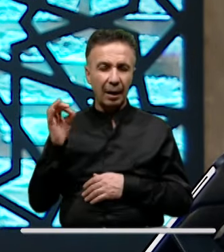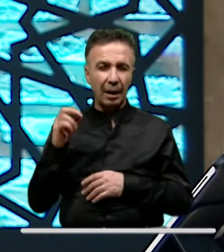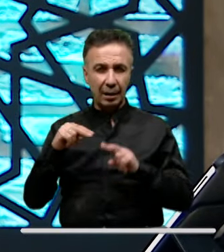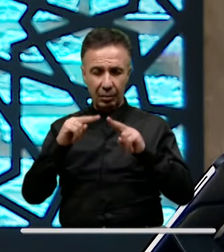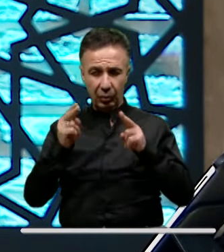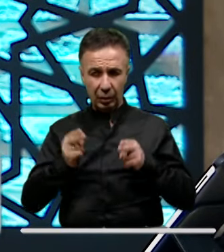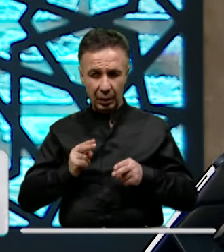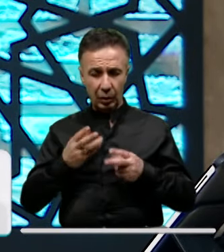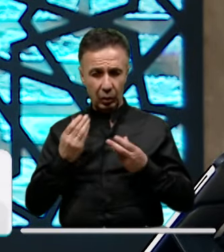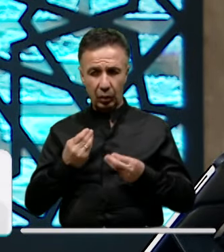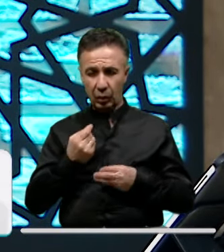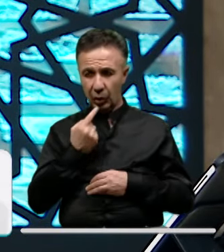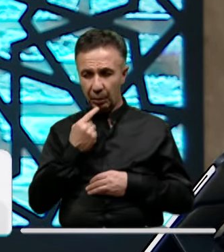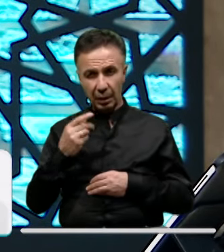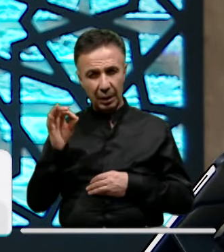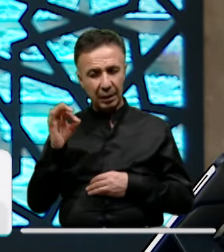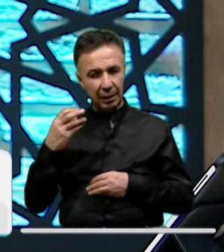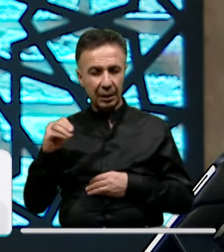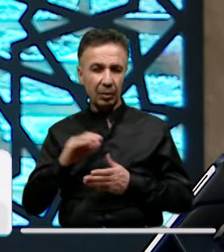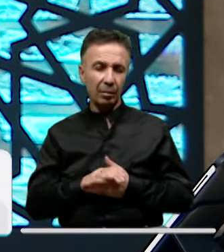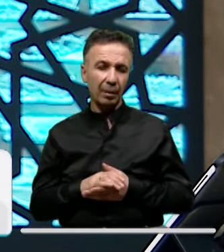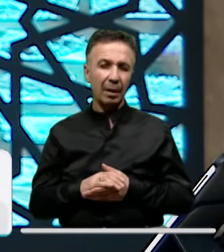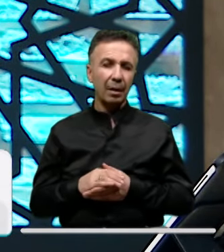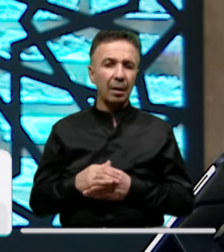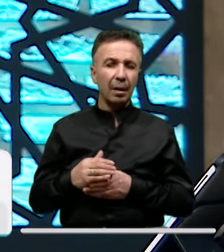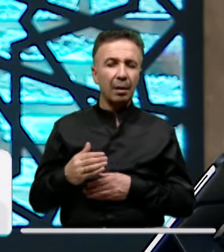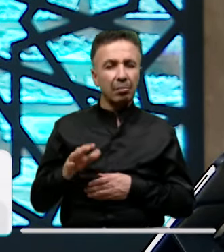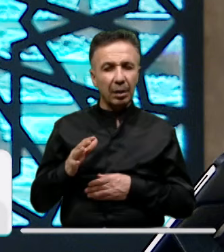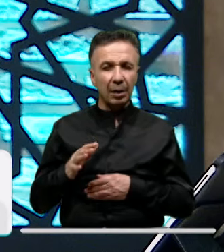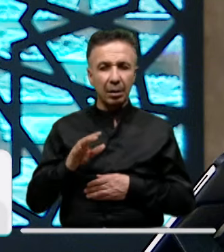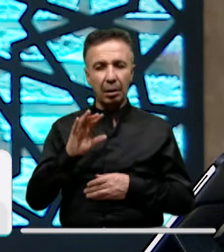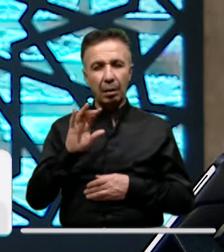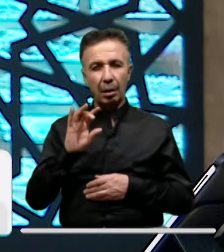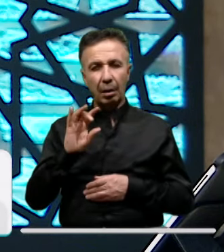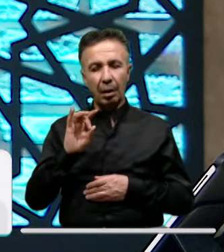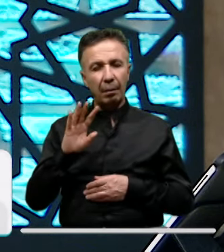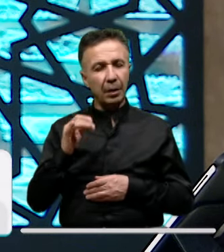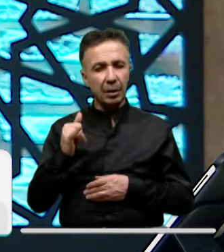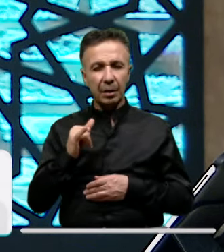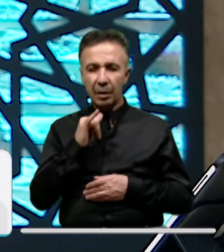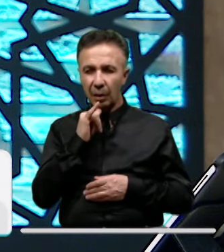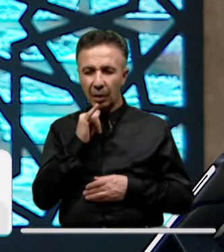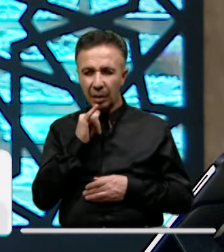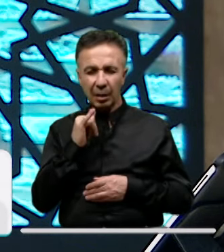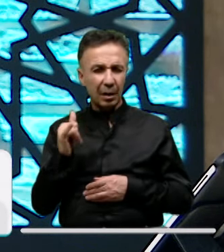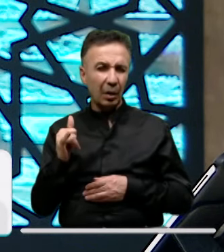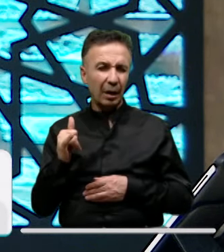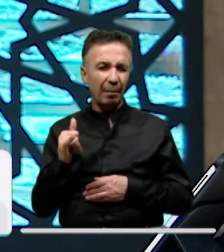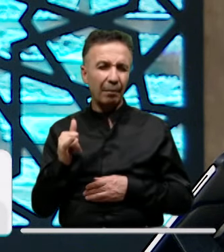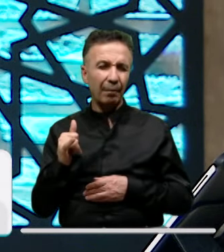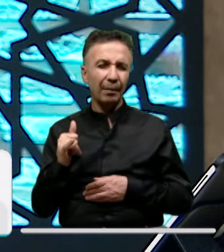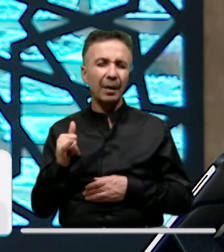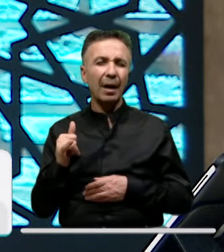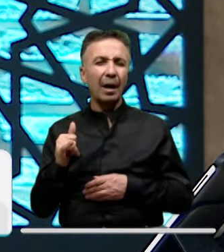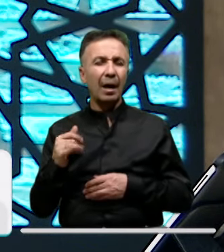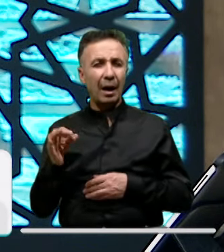olduğundan bahsetmiş. Soru şöyle devam ediyor. Yaklaşık 15 kilogram sermaye altınım var. Şimdi sorum şu. Ben zekatımı bu 15